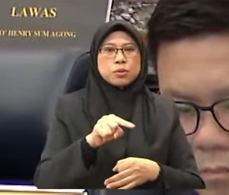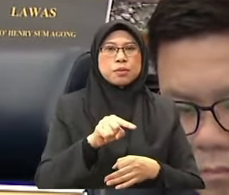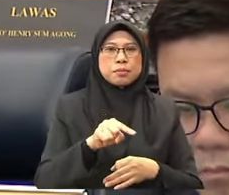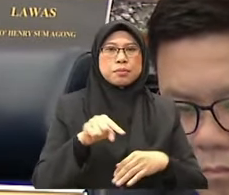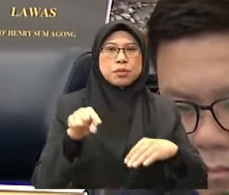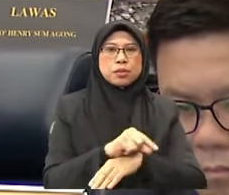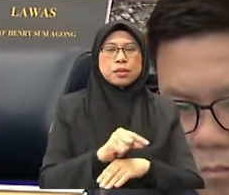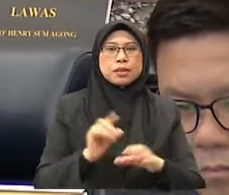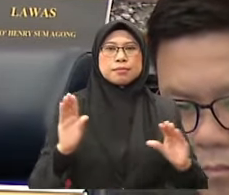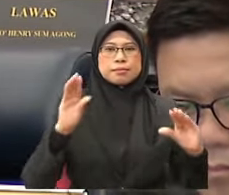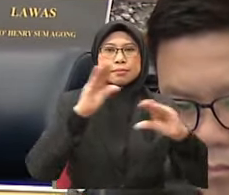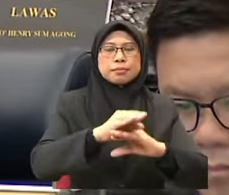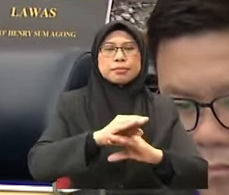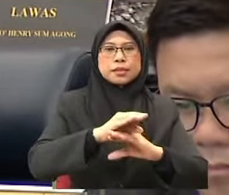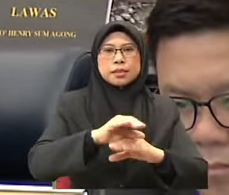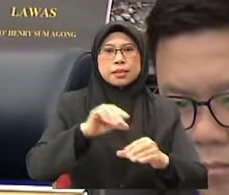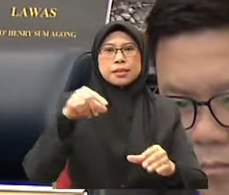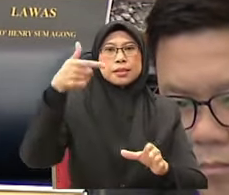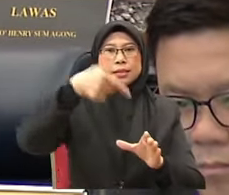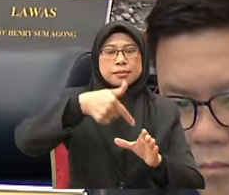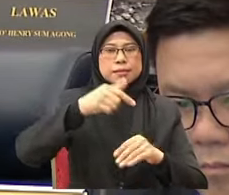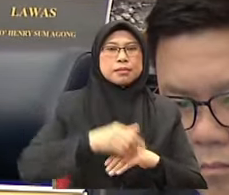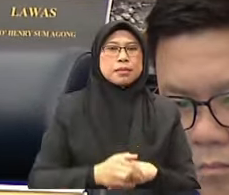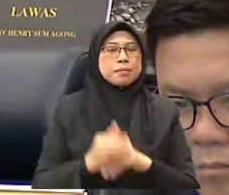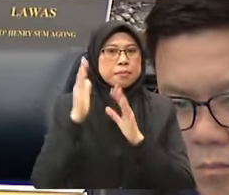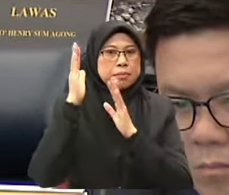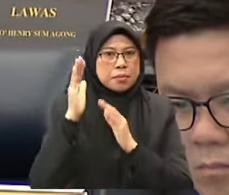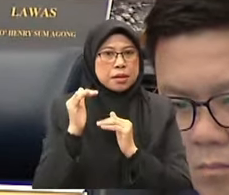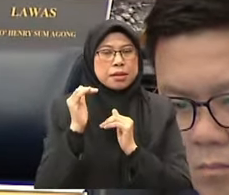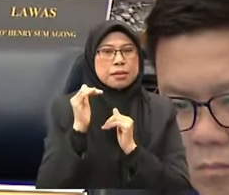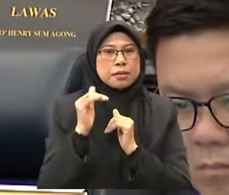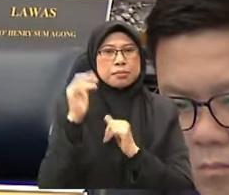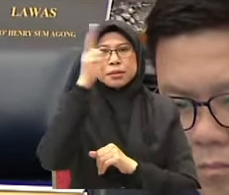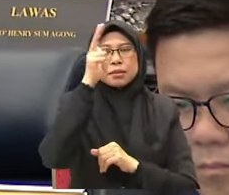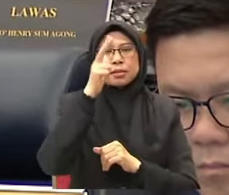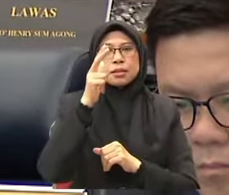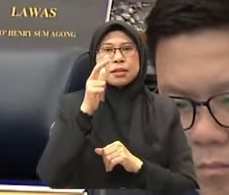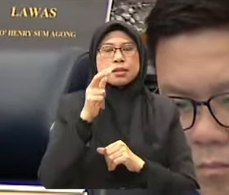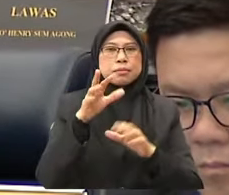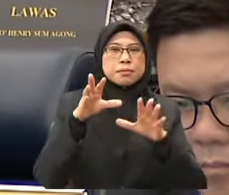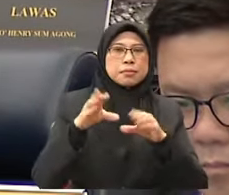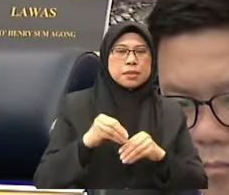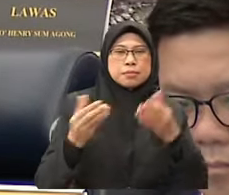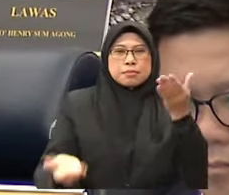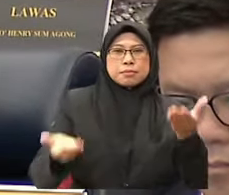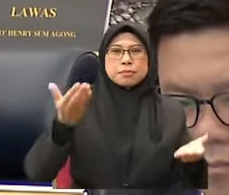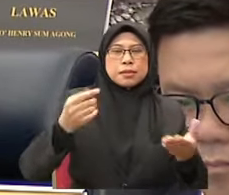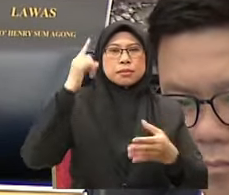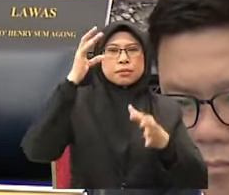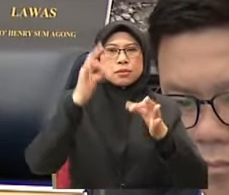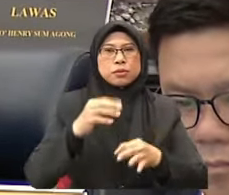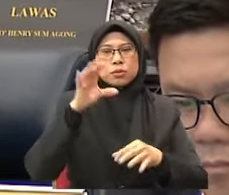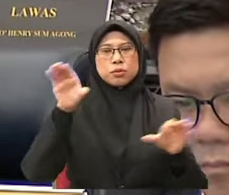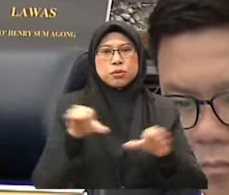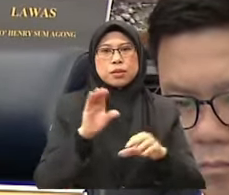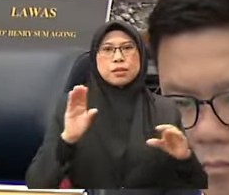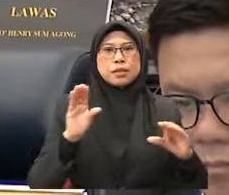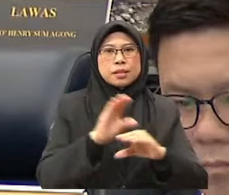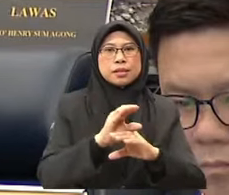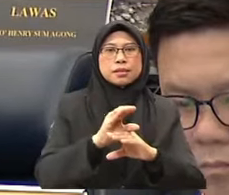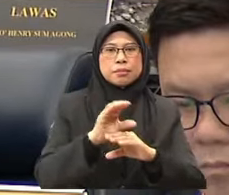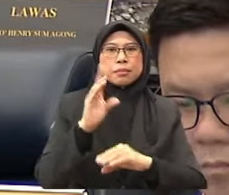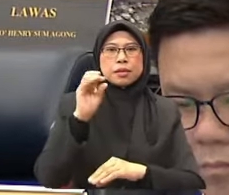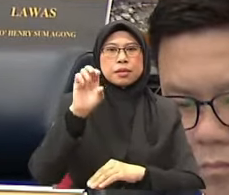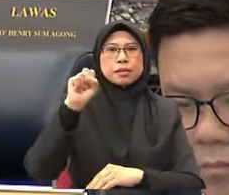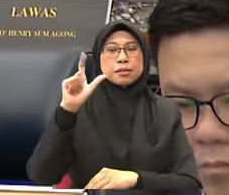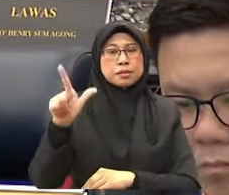merasionalkan subsidi diesel ini. Saya sangat berharap agar kerajaan mempertimbangkan keputusan untuk merasionalisasikan subsidi diesel ini. Kos